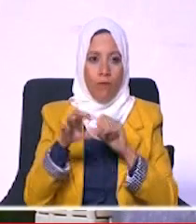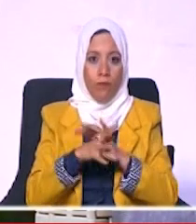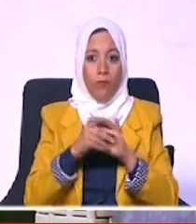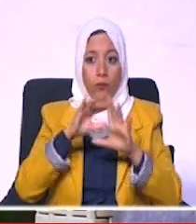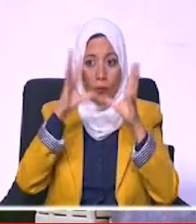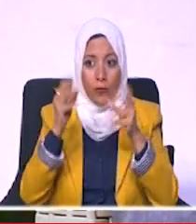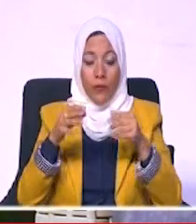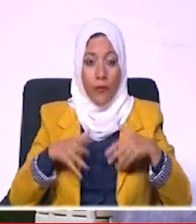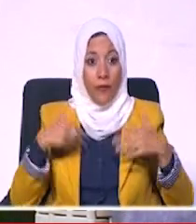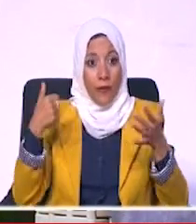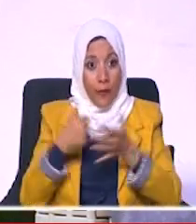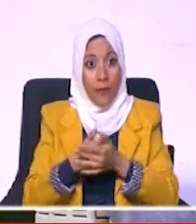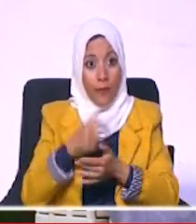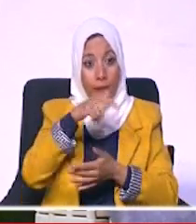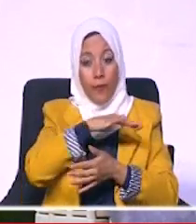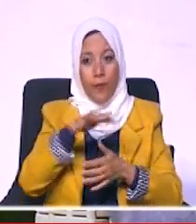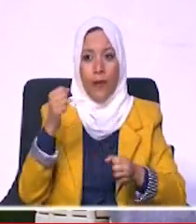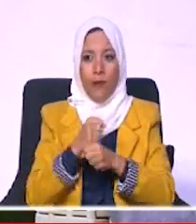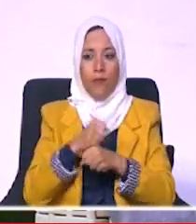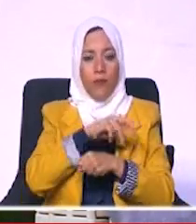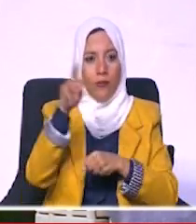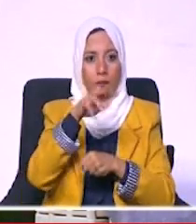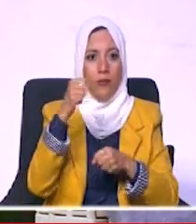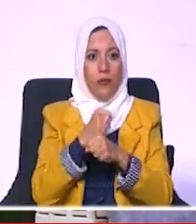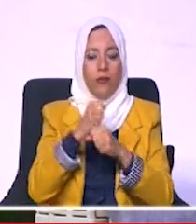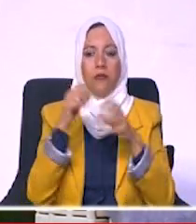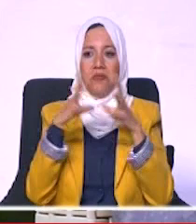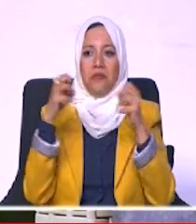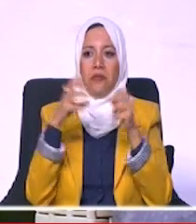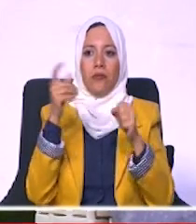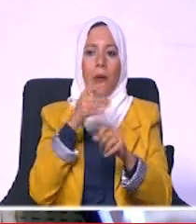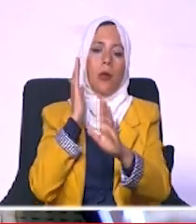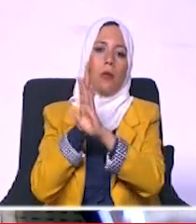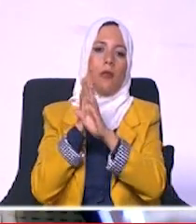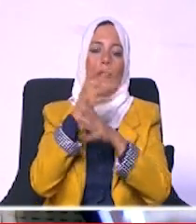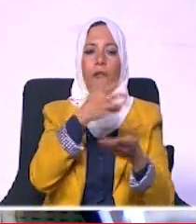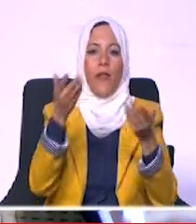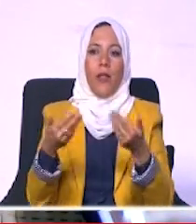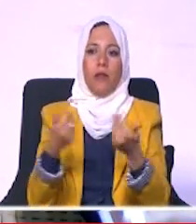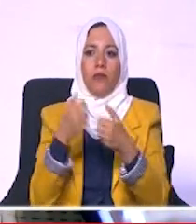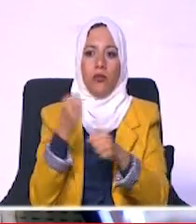وعايز اختم بقى اللقاء ده بمشهد تمثيلي بينكم انتوا الاثنين. اتفضل